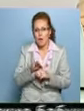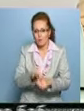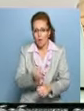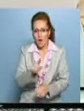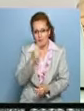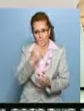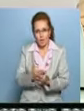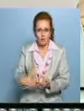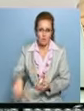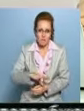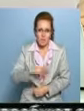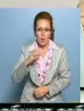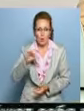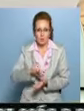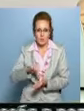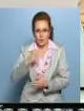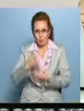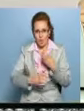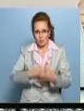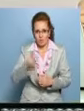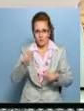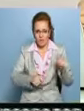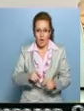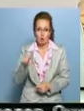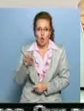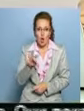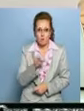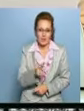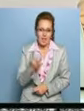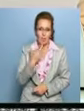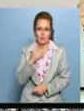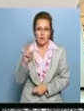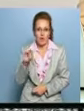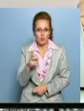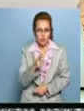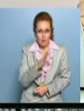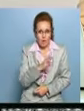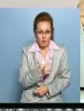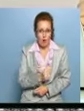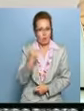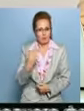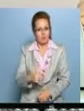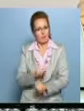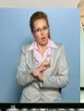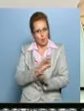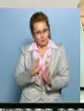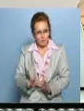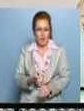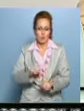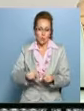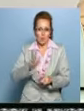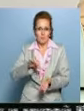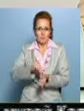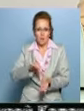международного фестиваля зоопарк и музей Калашникова у артистов всего один день На отдых Завтра они примут участие фольклорных праздниках которые